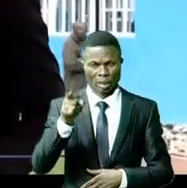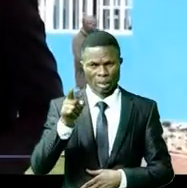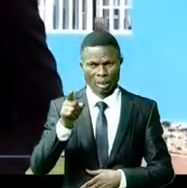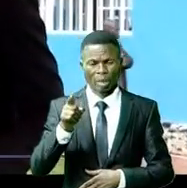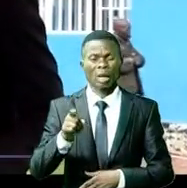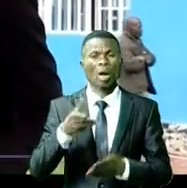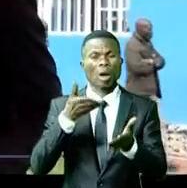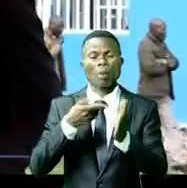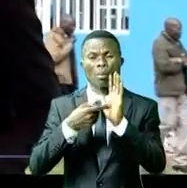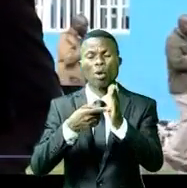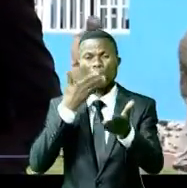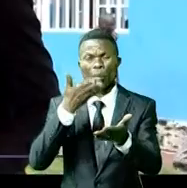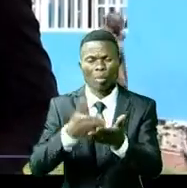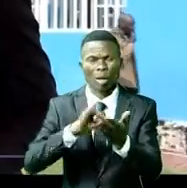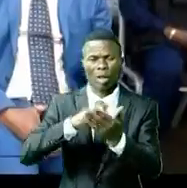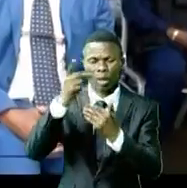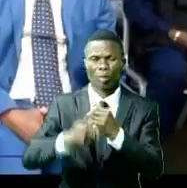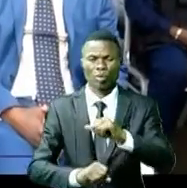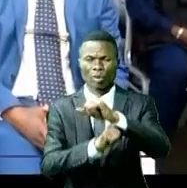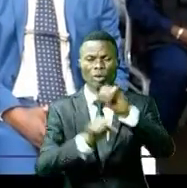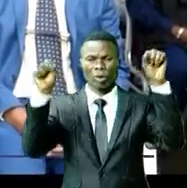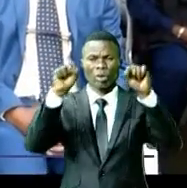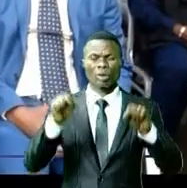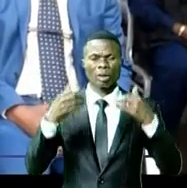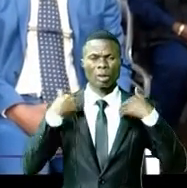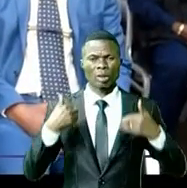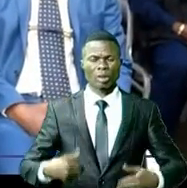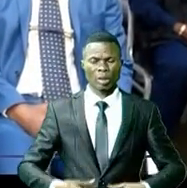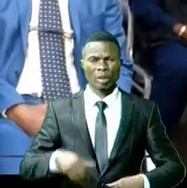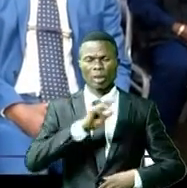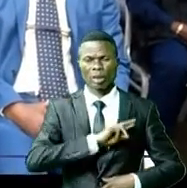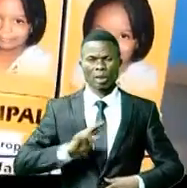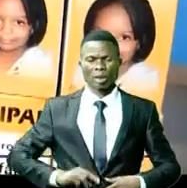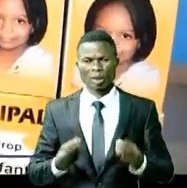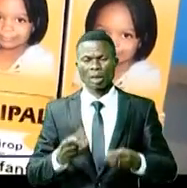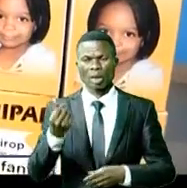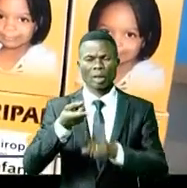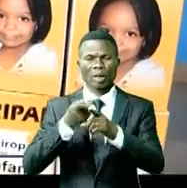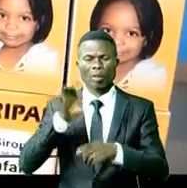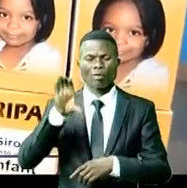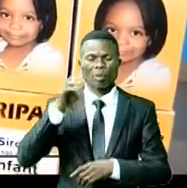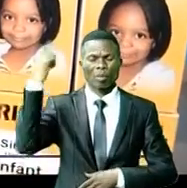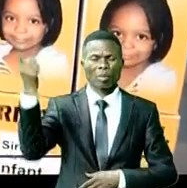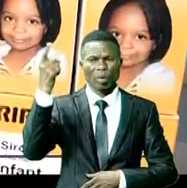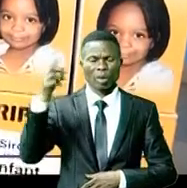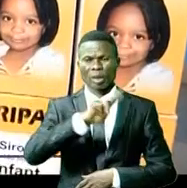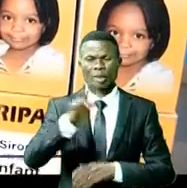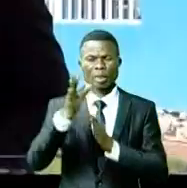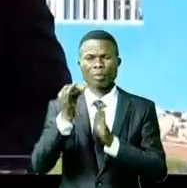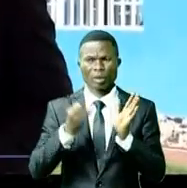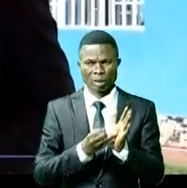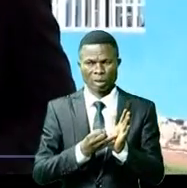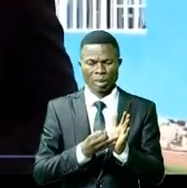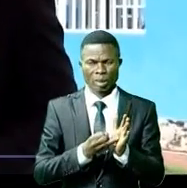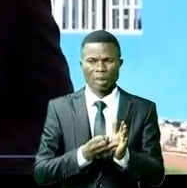ses preuves dans les cadres du programme d'appui au système de santé en RDC, financé par la Banque mondiale depuis 2017, a